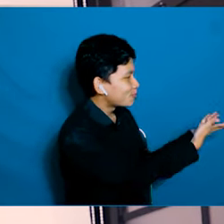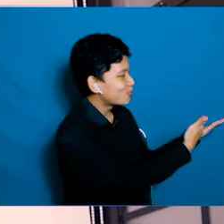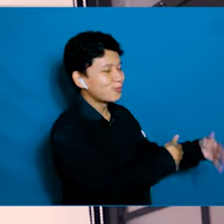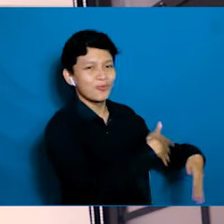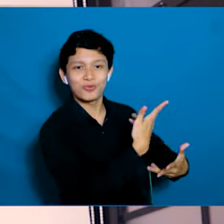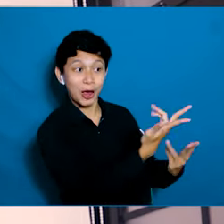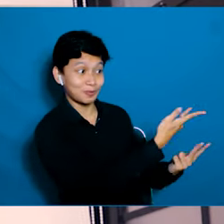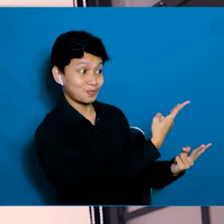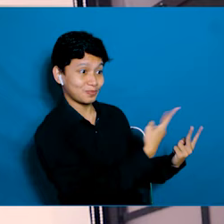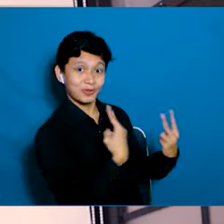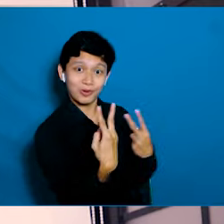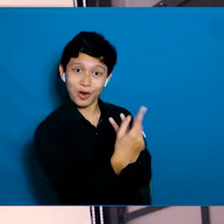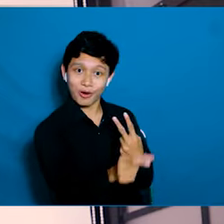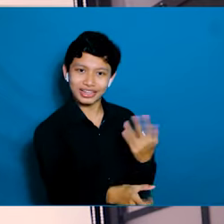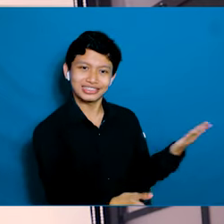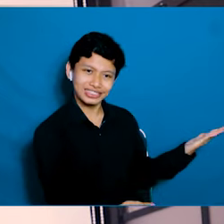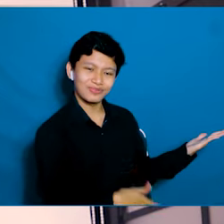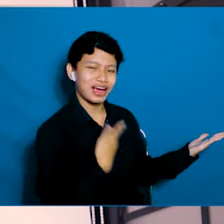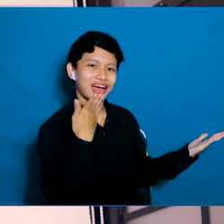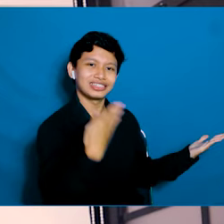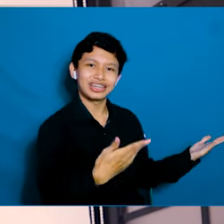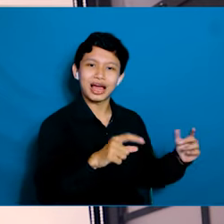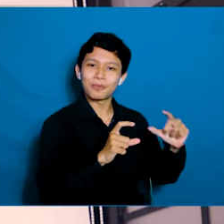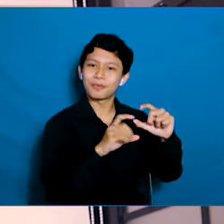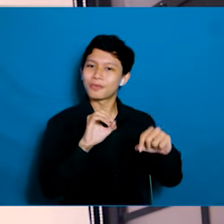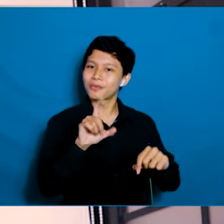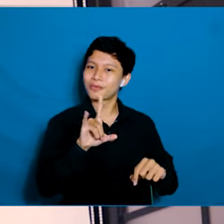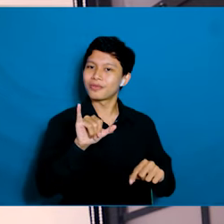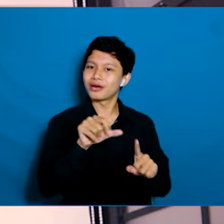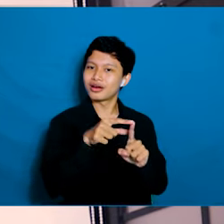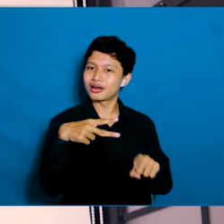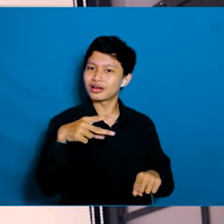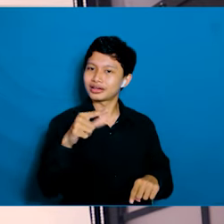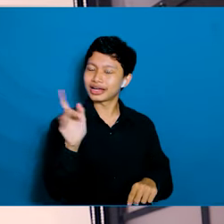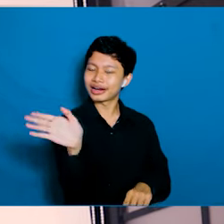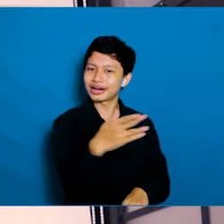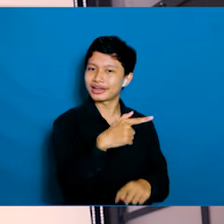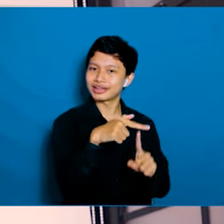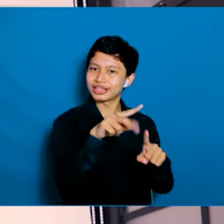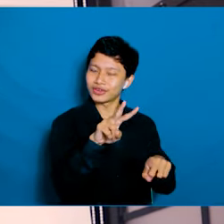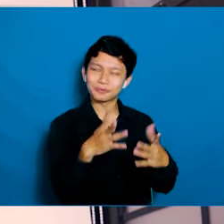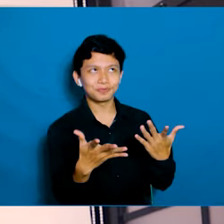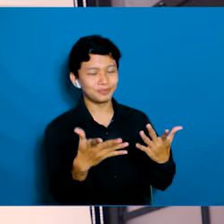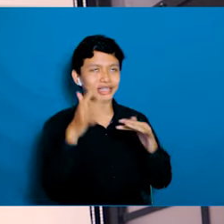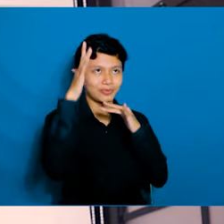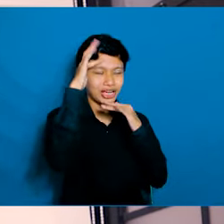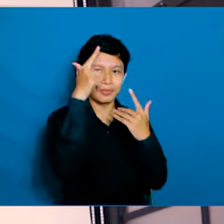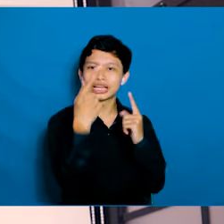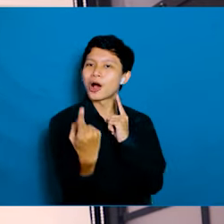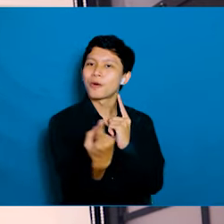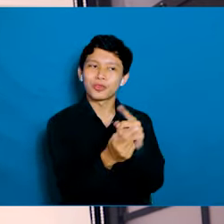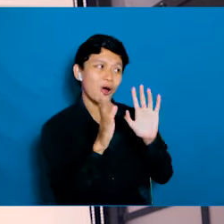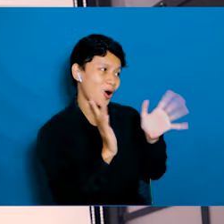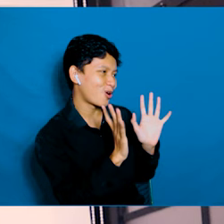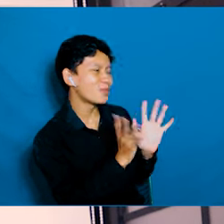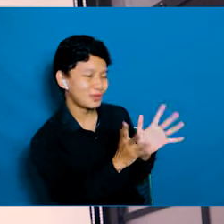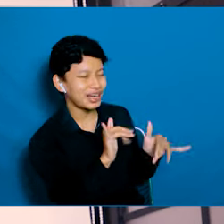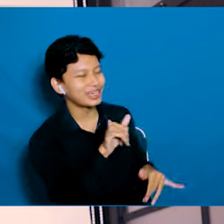di podcast Solidar TV. Semoga lain kali bisa kita bareng lagi ya, ngobrol-ngobrol